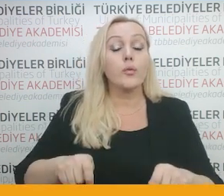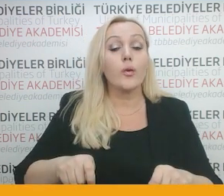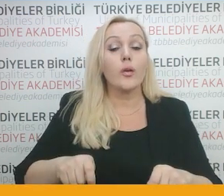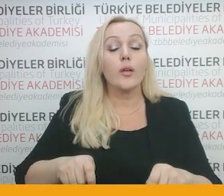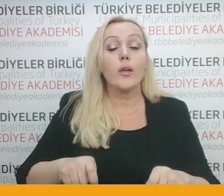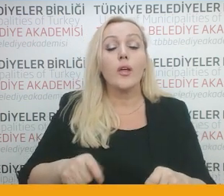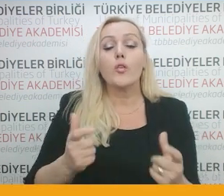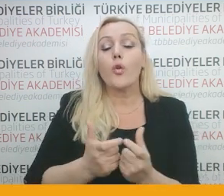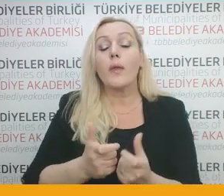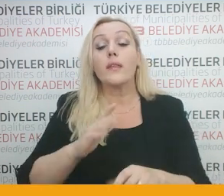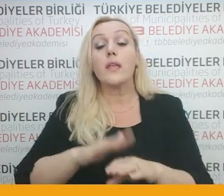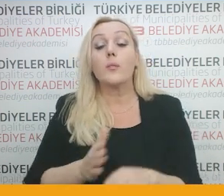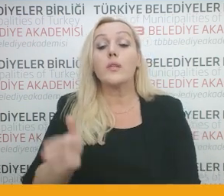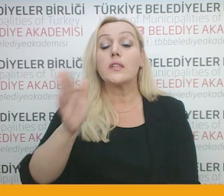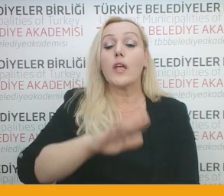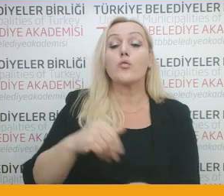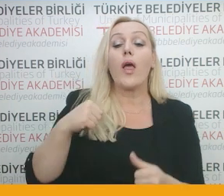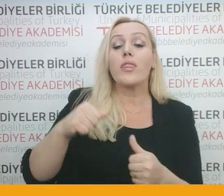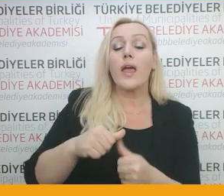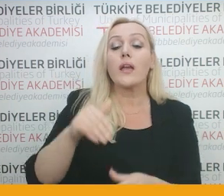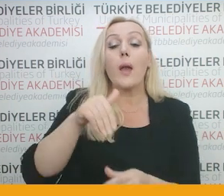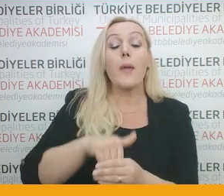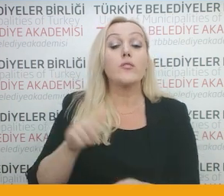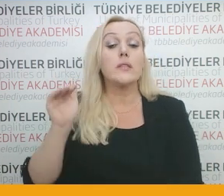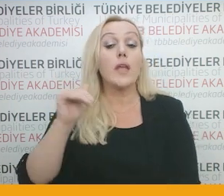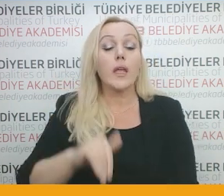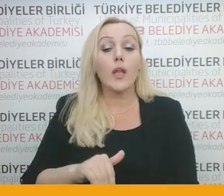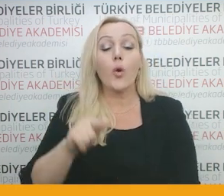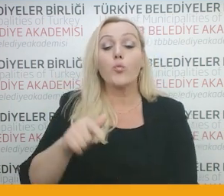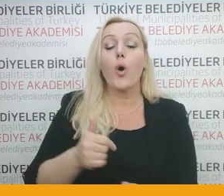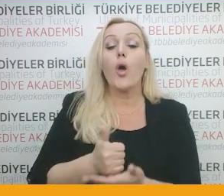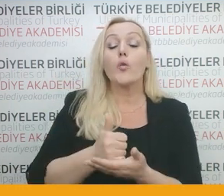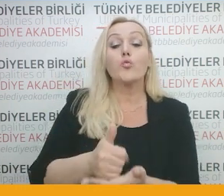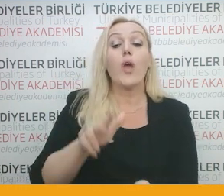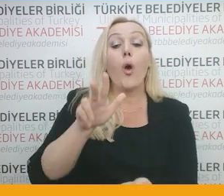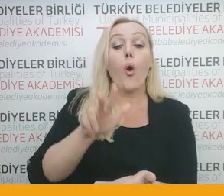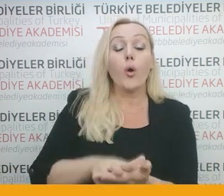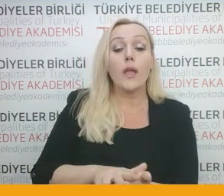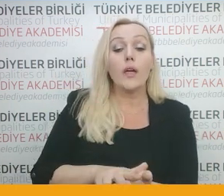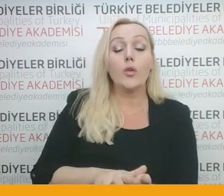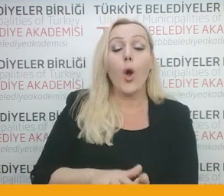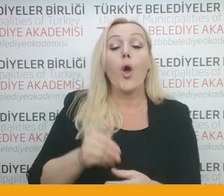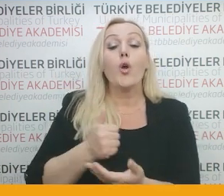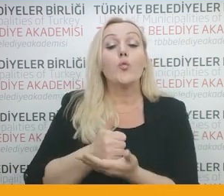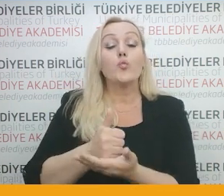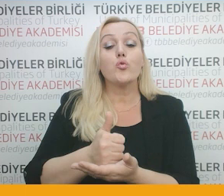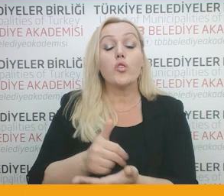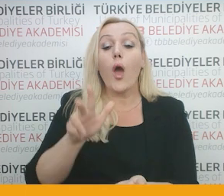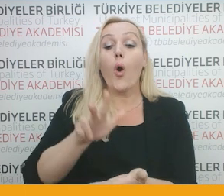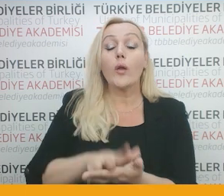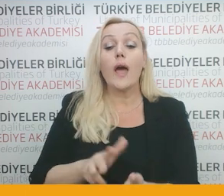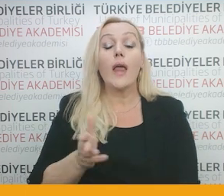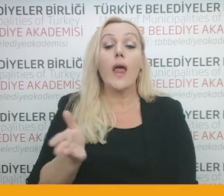Komisyonda görüşüldükten sonra tekrar meclise geliyor. Meclis bu bütçeyi onaylıyor. Bütçeyi onayladıktan sonra ne yapıyor